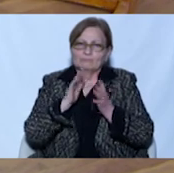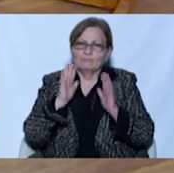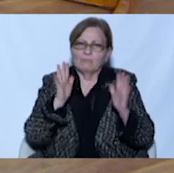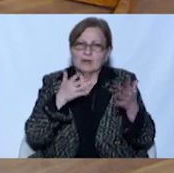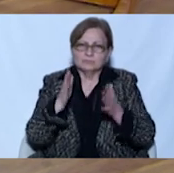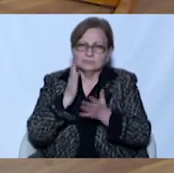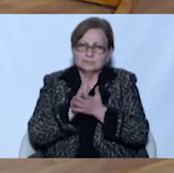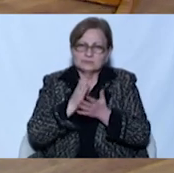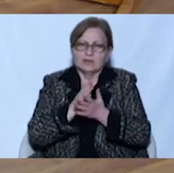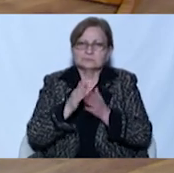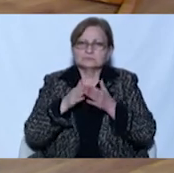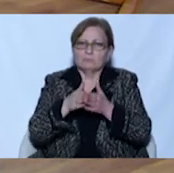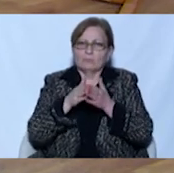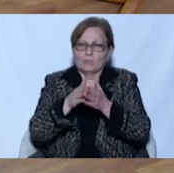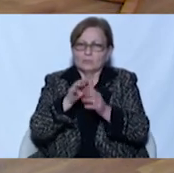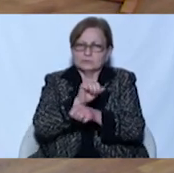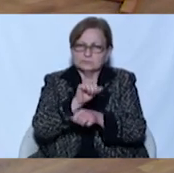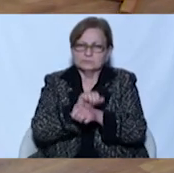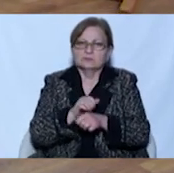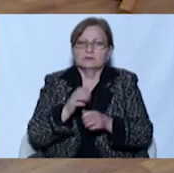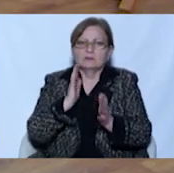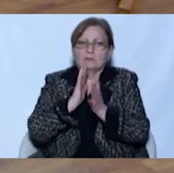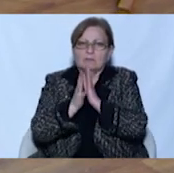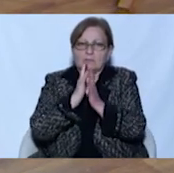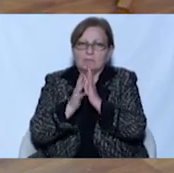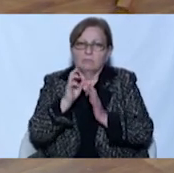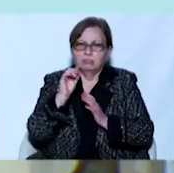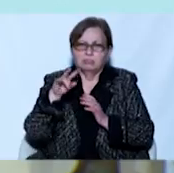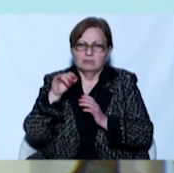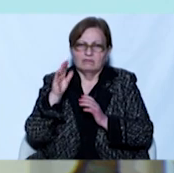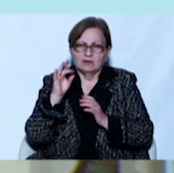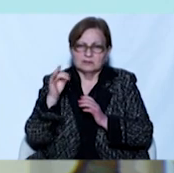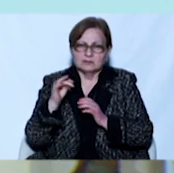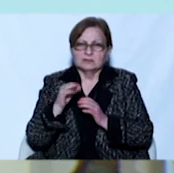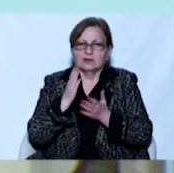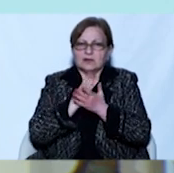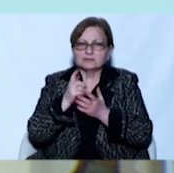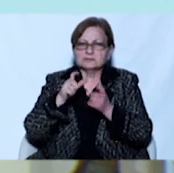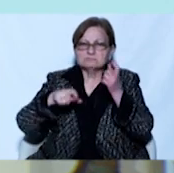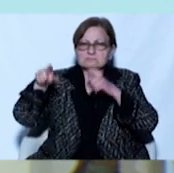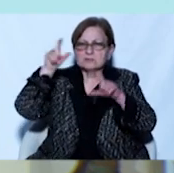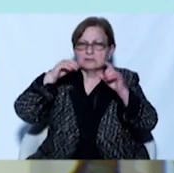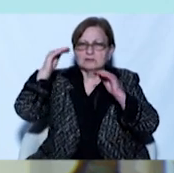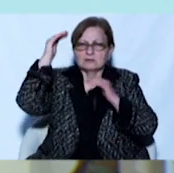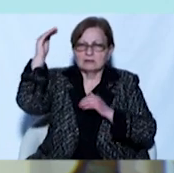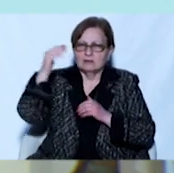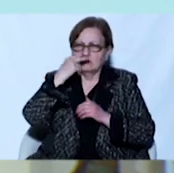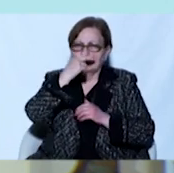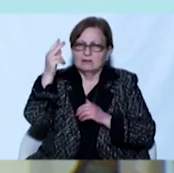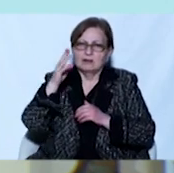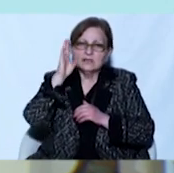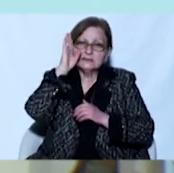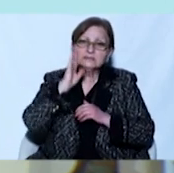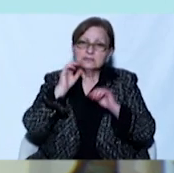პორტი, აქვს მშვენიერი ბულვარი. ბათუმთან ახლოს მაღალი მთებია. შეიძლება დილით ზღვაზე